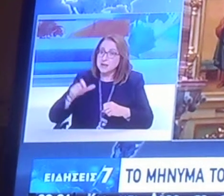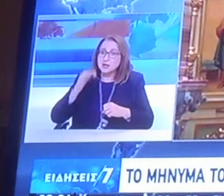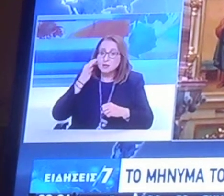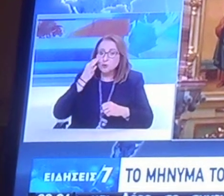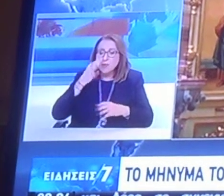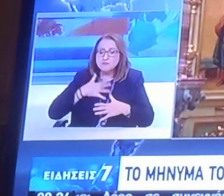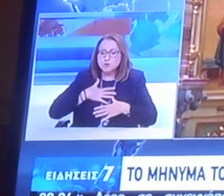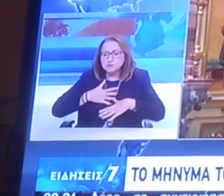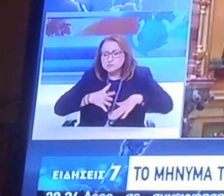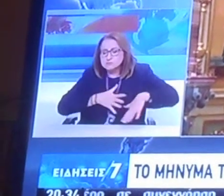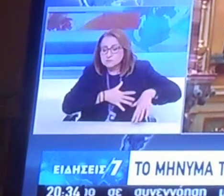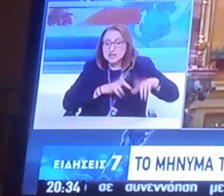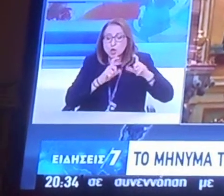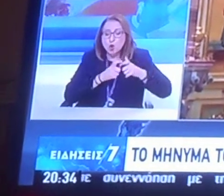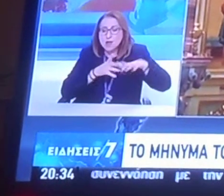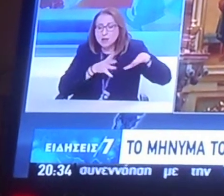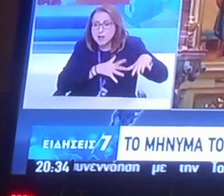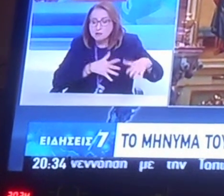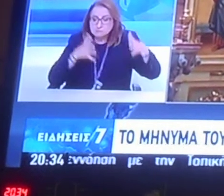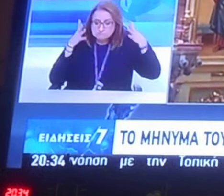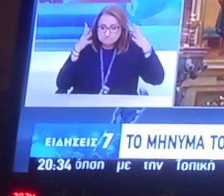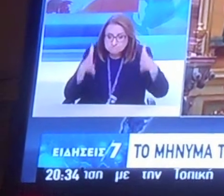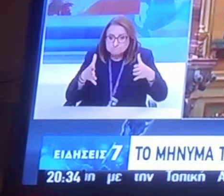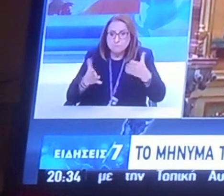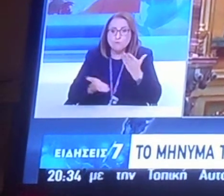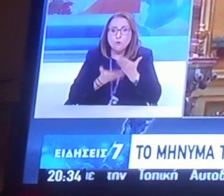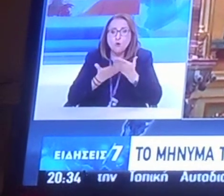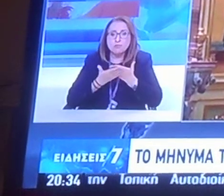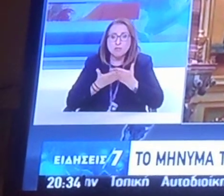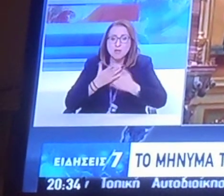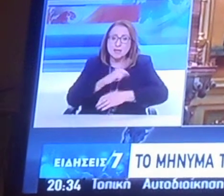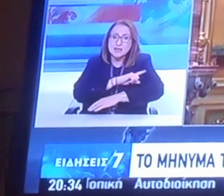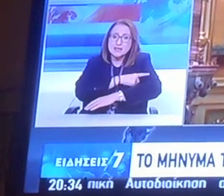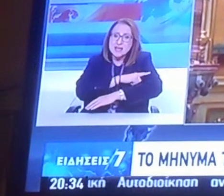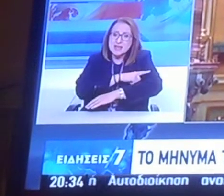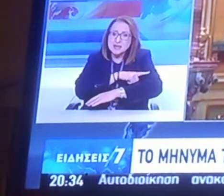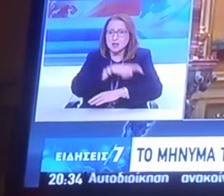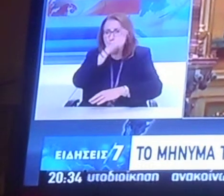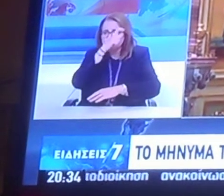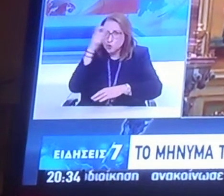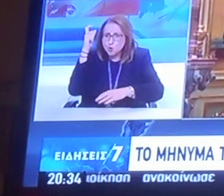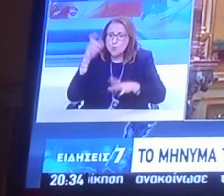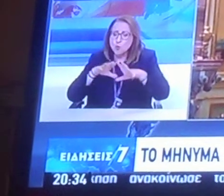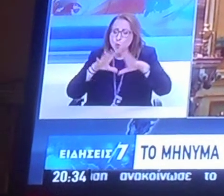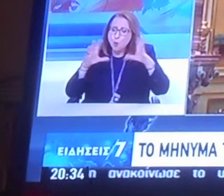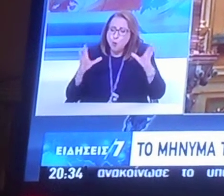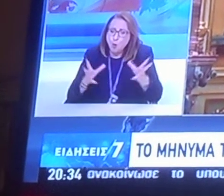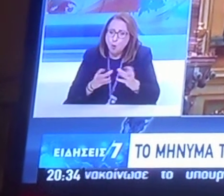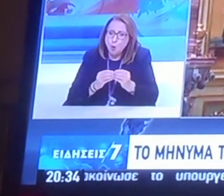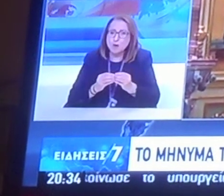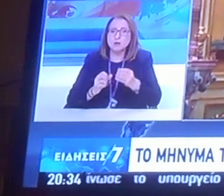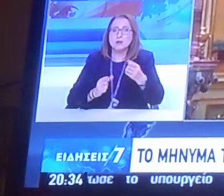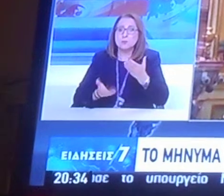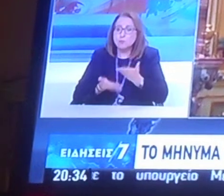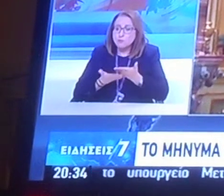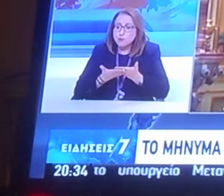τους και τις οικογένειές τους, το ιατρικό και το συνευτικό προσωπικό που βρίσκεται στο